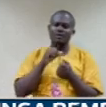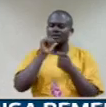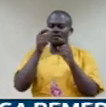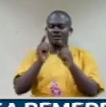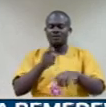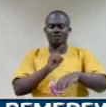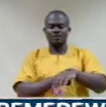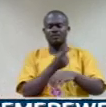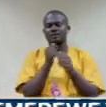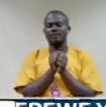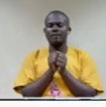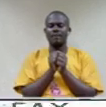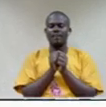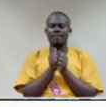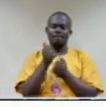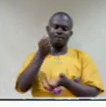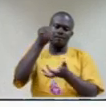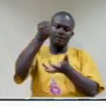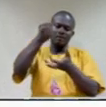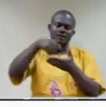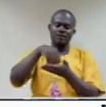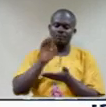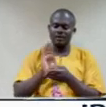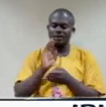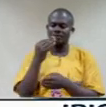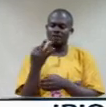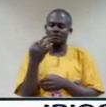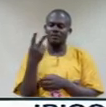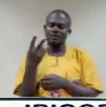igihe. Iyi ngengo y'imari ya miliyari